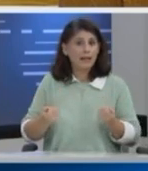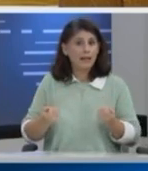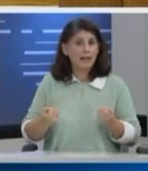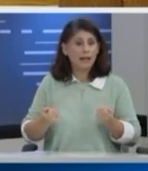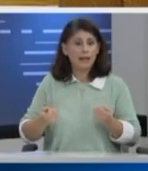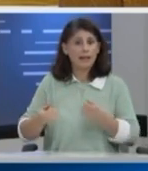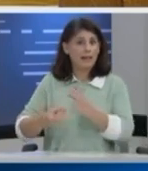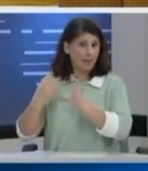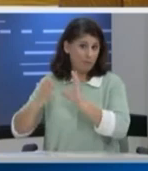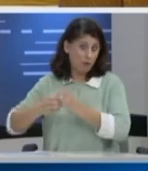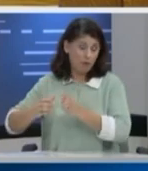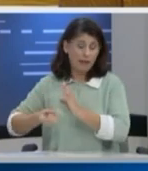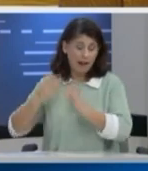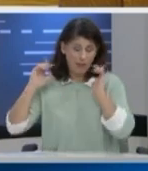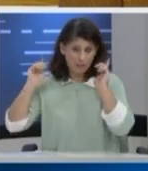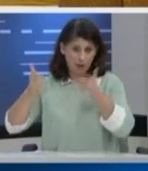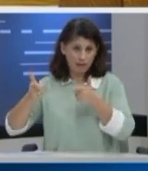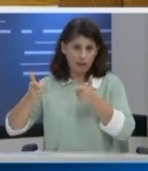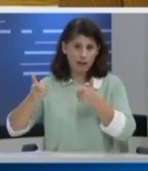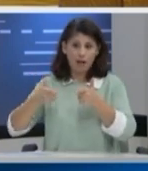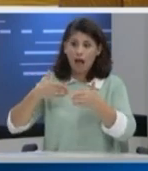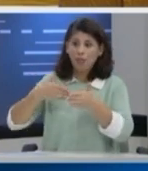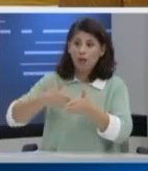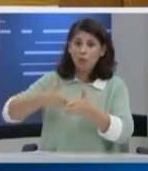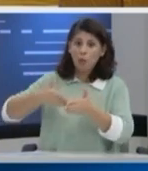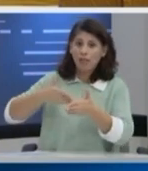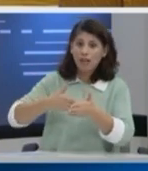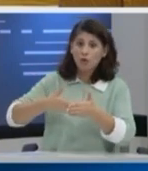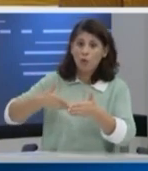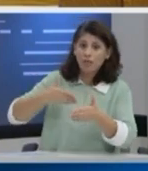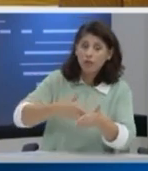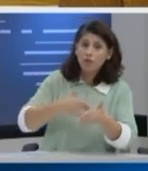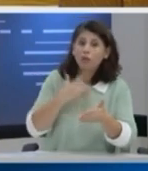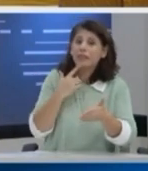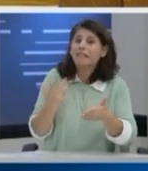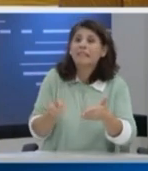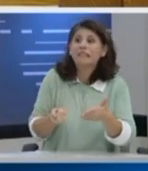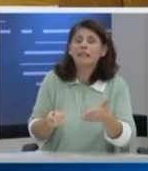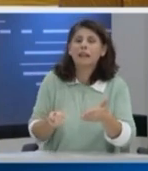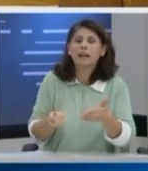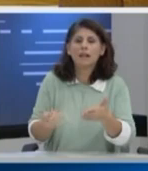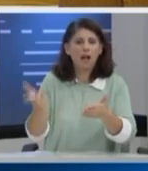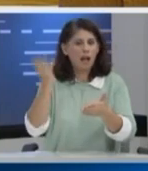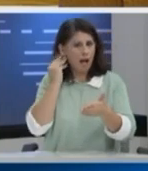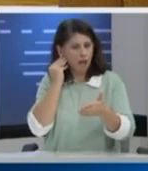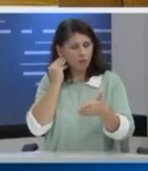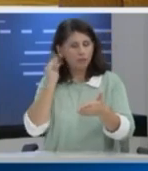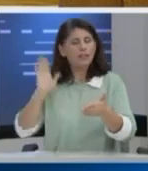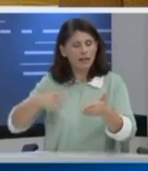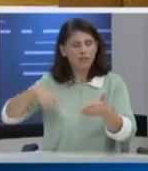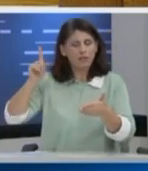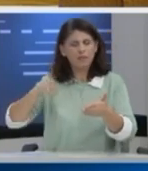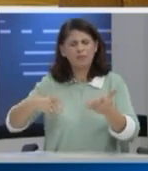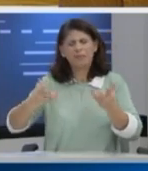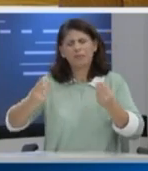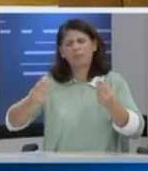του στρατηγικού αδιεξόδου της αντιπολίτευσης, ακούσαμε τις τελευταίες μέρες τα μύρια όσα.